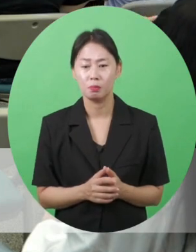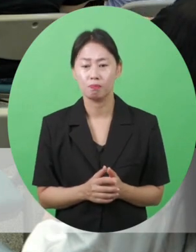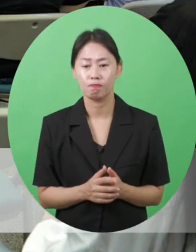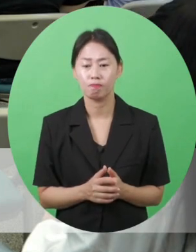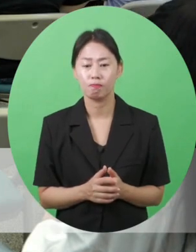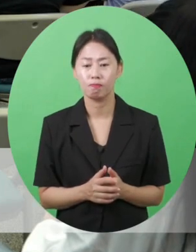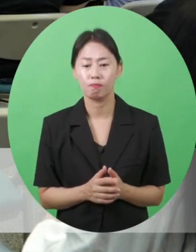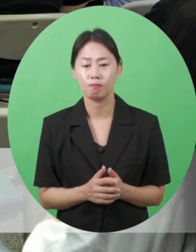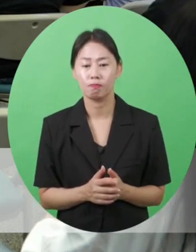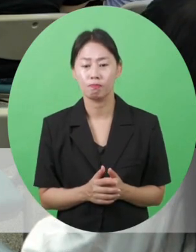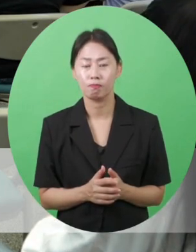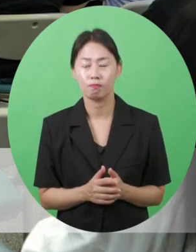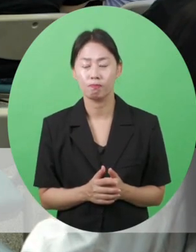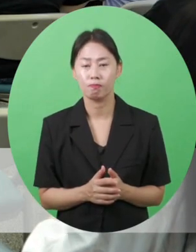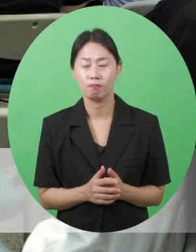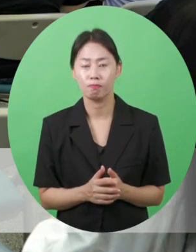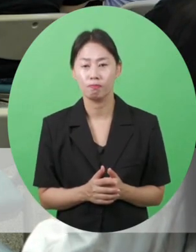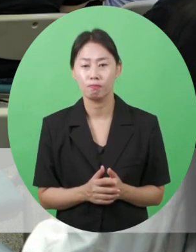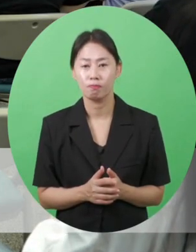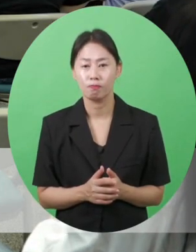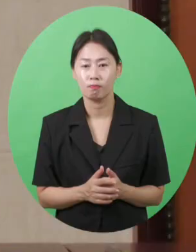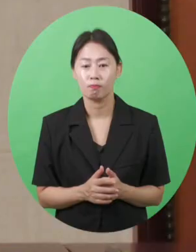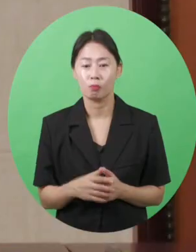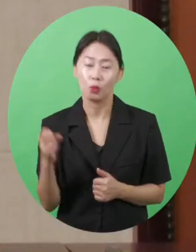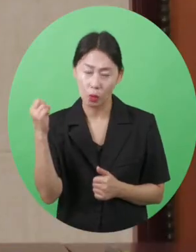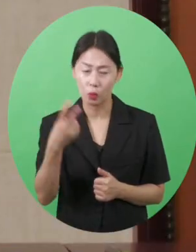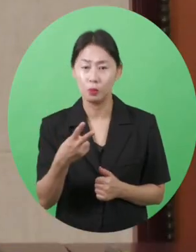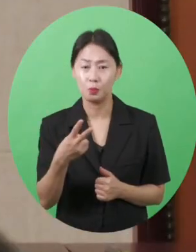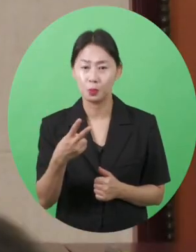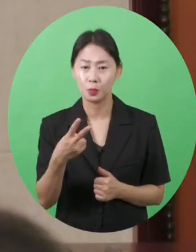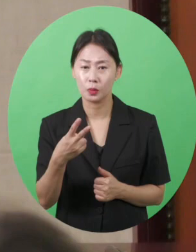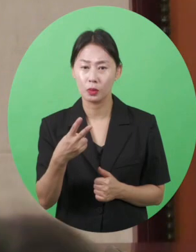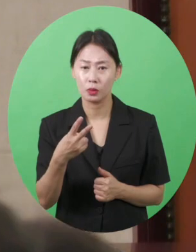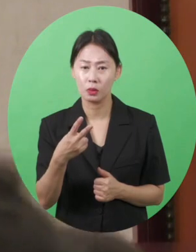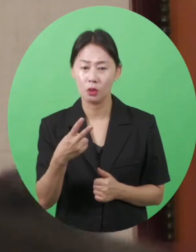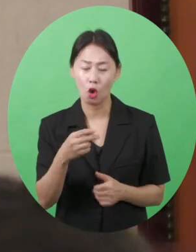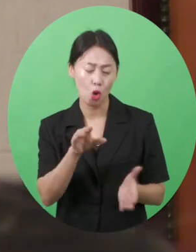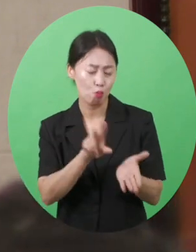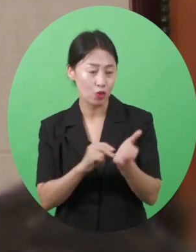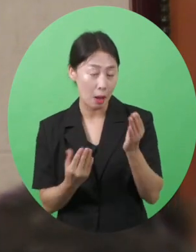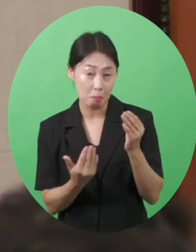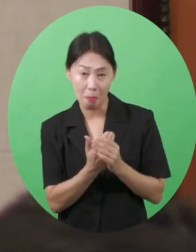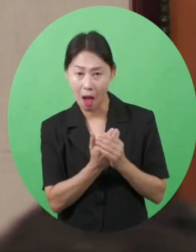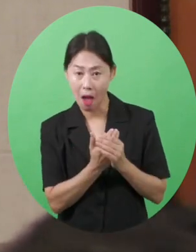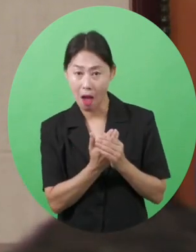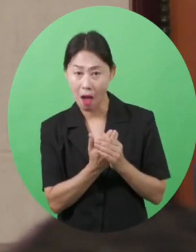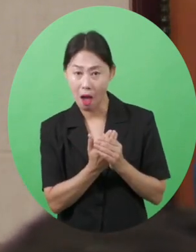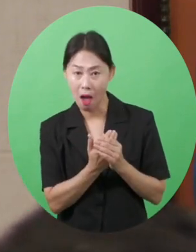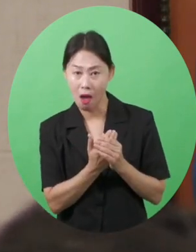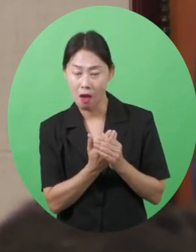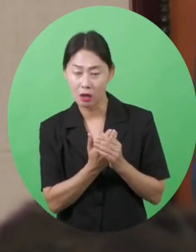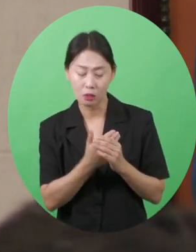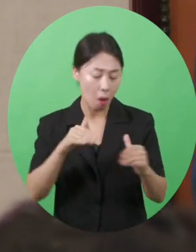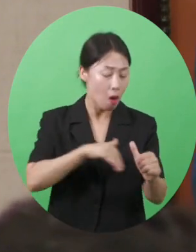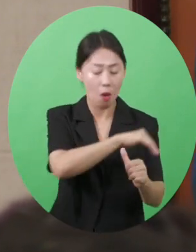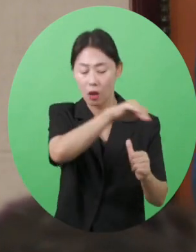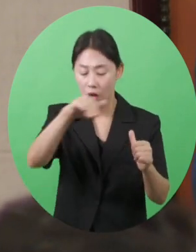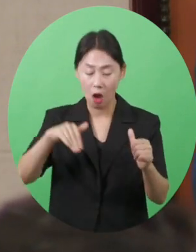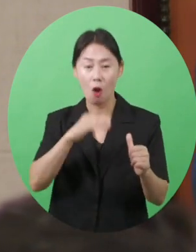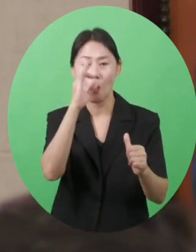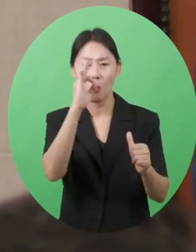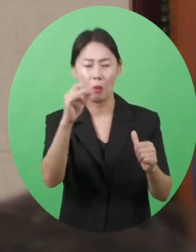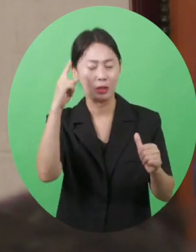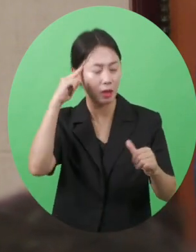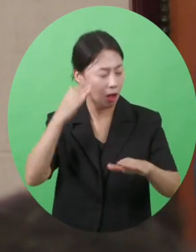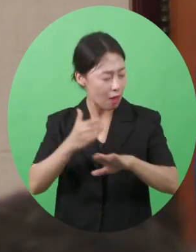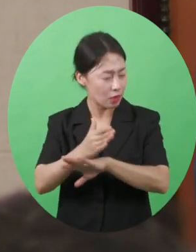상황들이 좀 개선이 필요하다는 말씀을 좀 드렸고요. 또 하나 이제 발생되어지는 우리 체계 상황들을 보면 우리